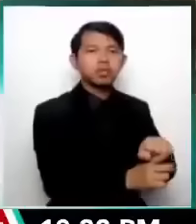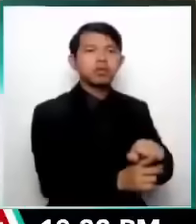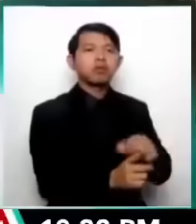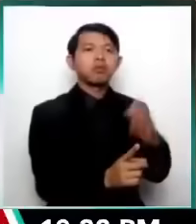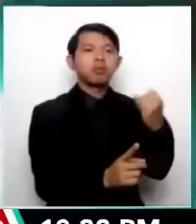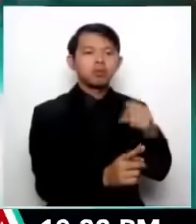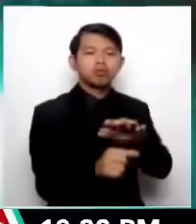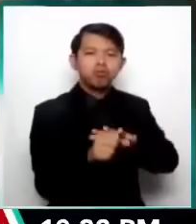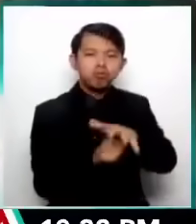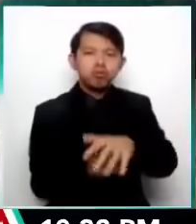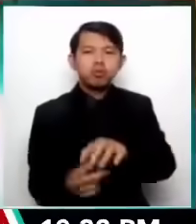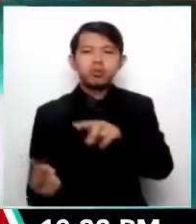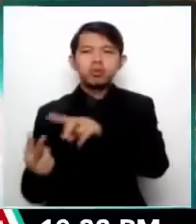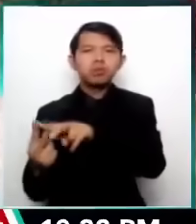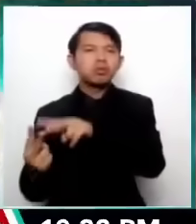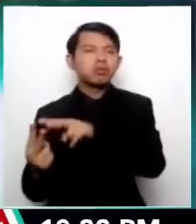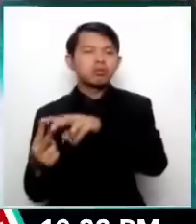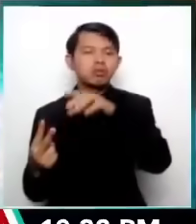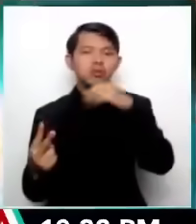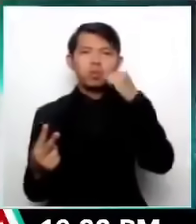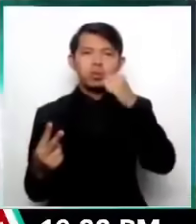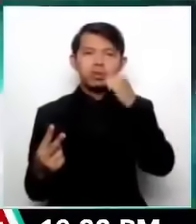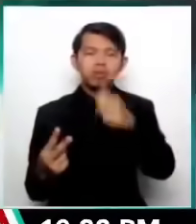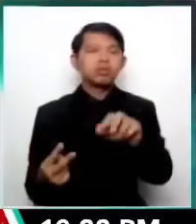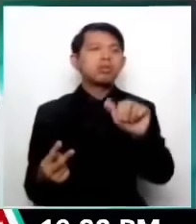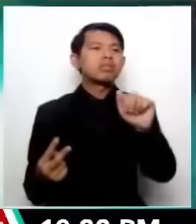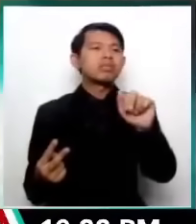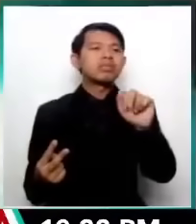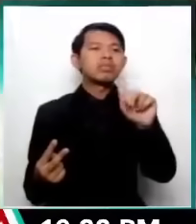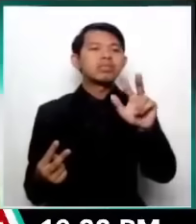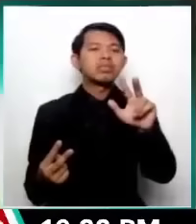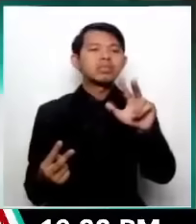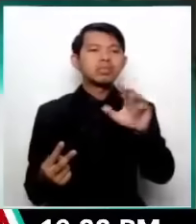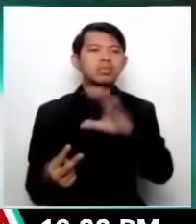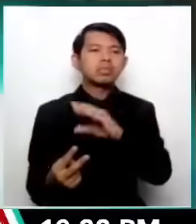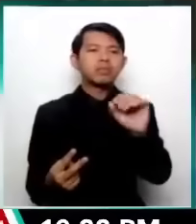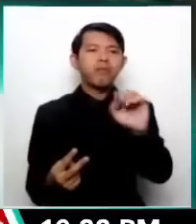at 14. Dito natuntun at dinampot si Michael Andrade.